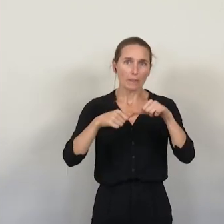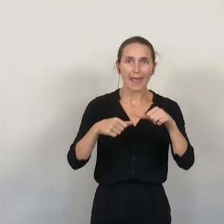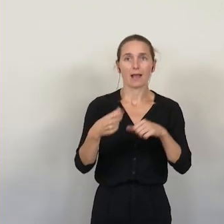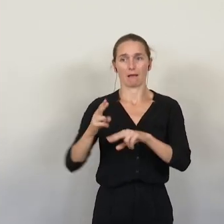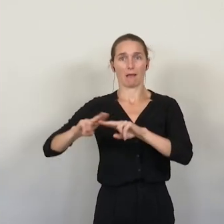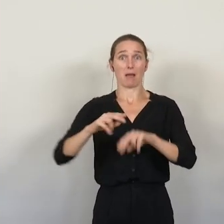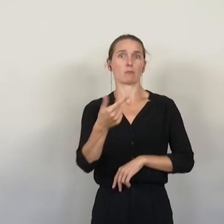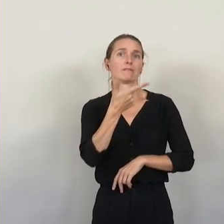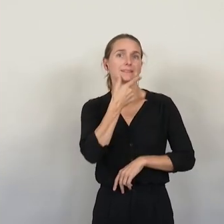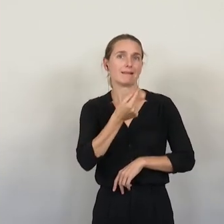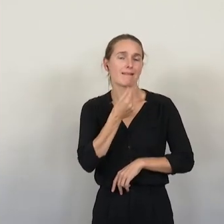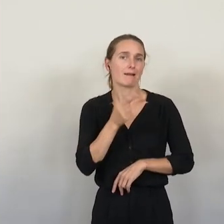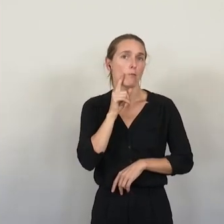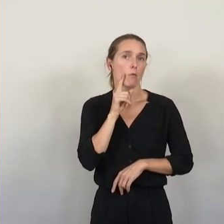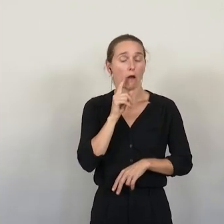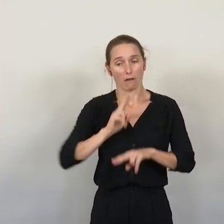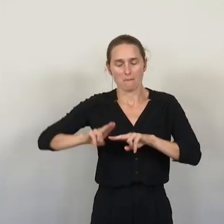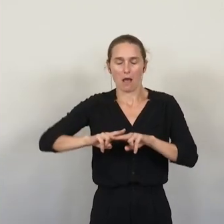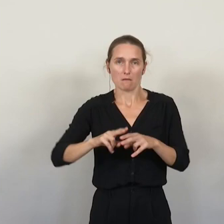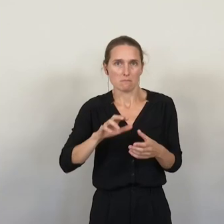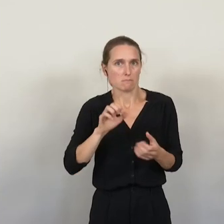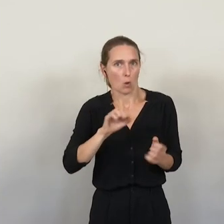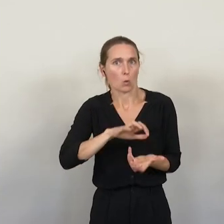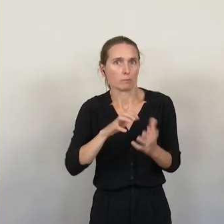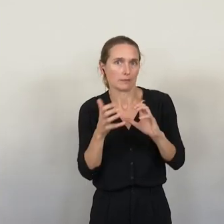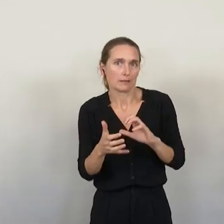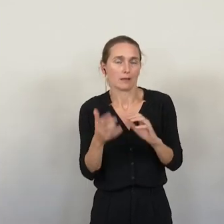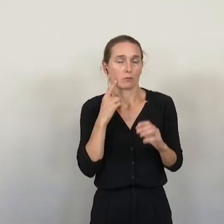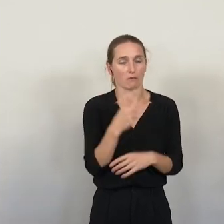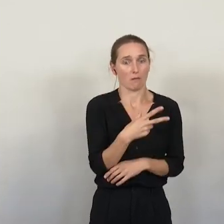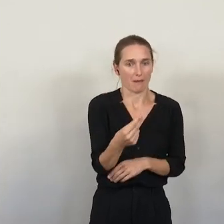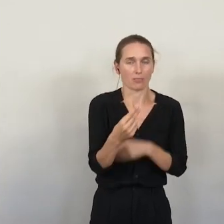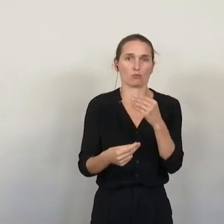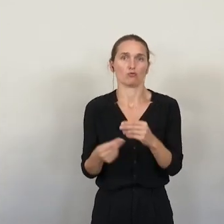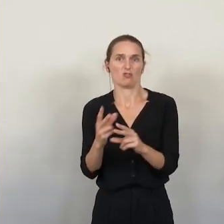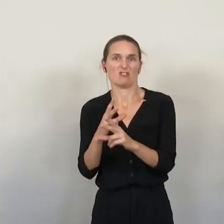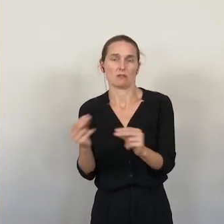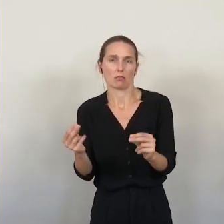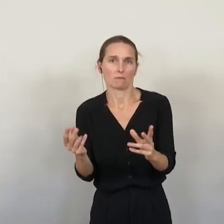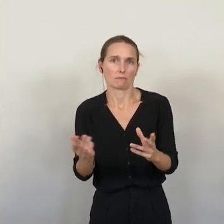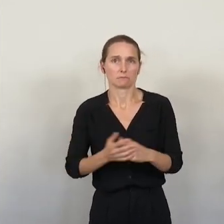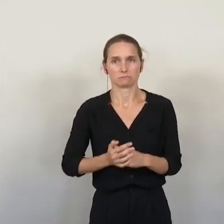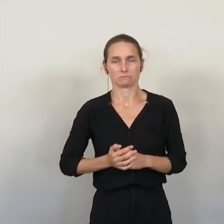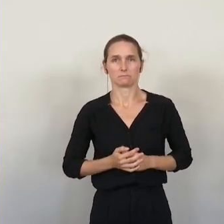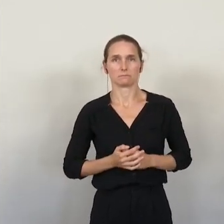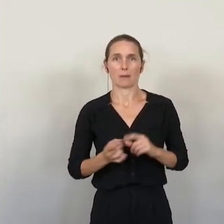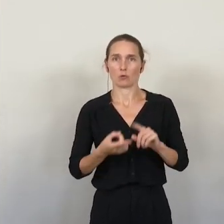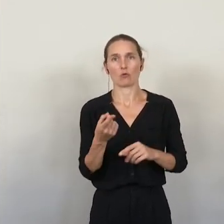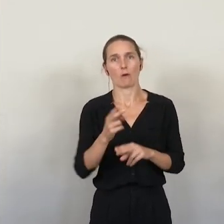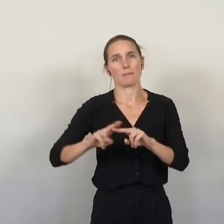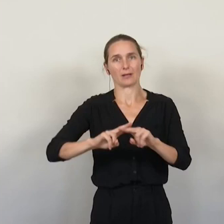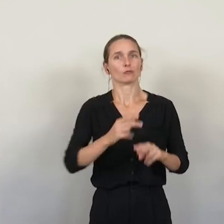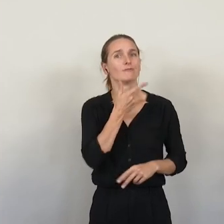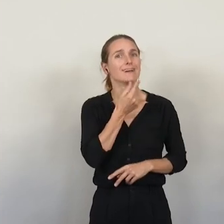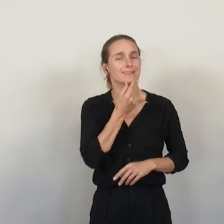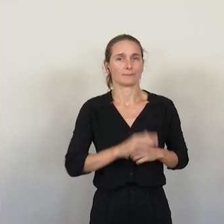puisque entretien est toujours compliqué à la fois pour lespannes et pour l'hygiène et euh nous avons